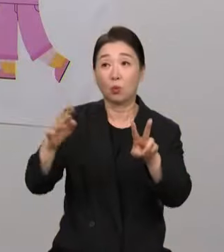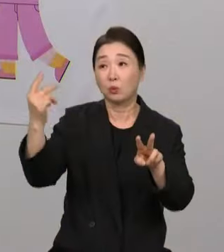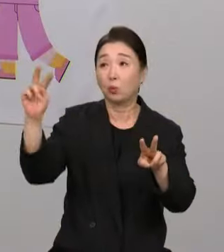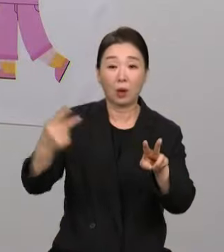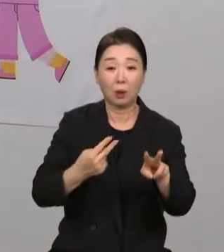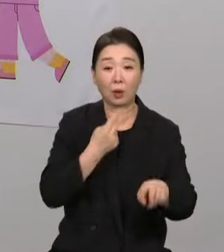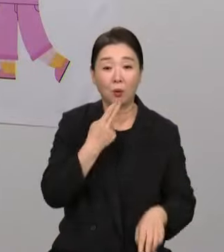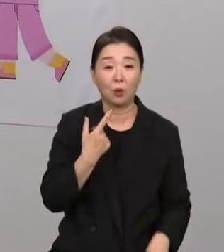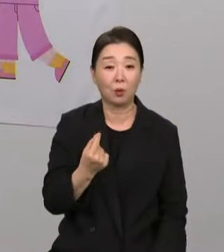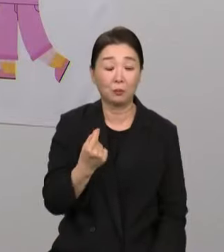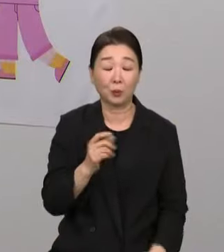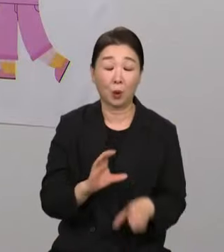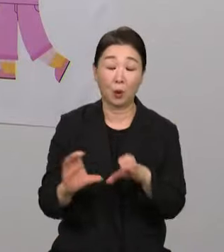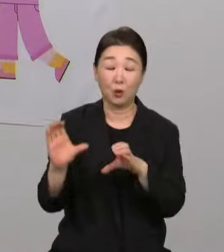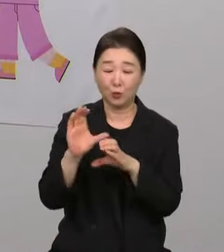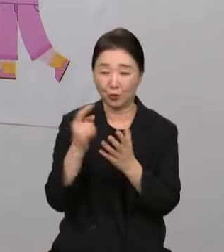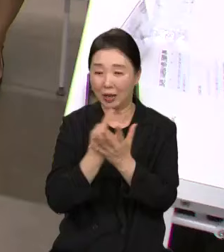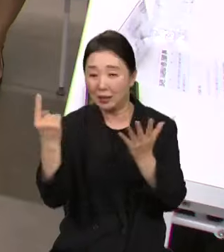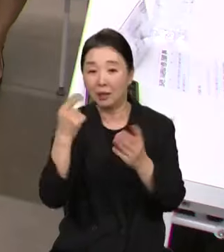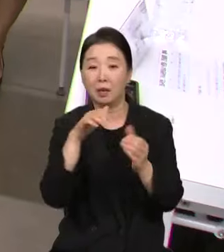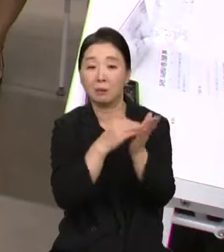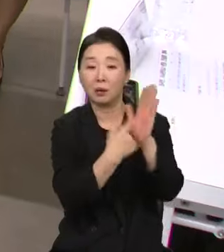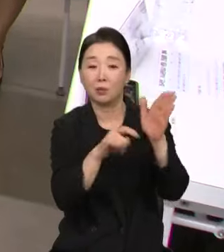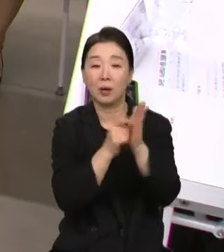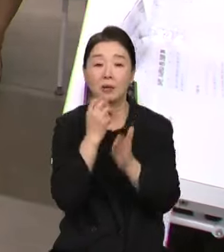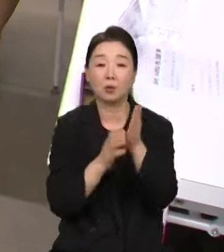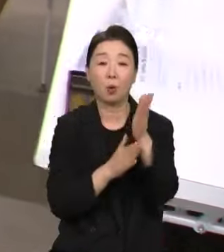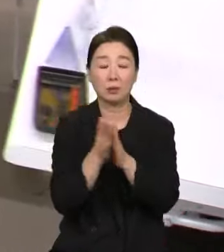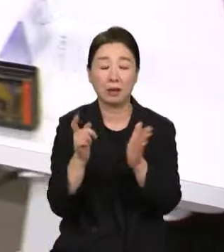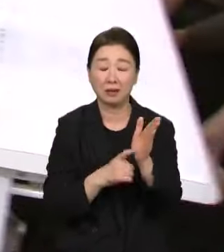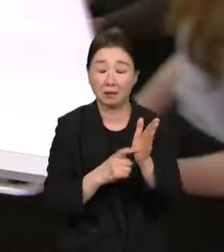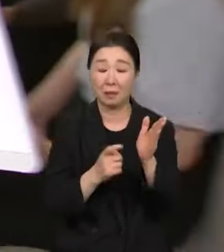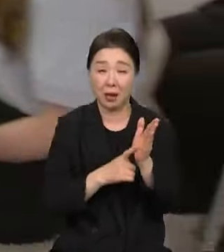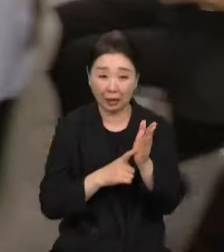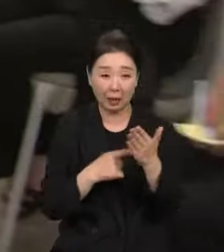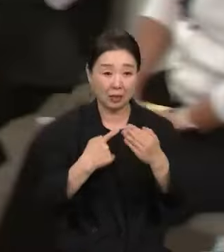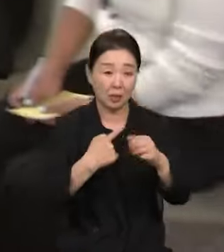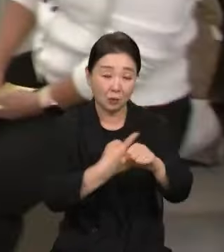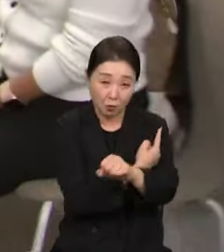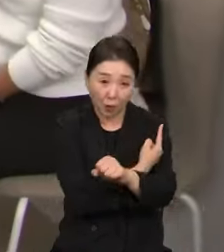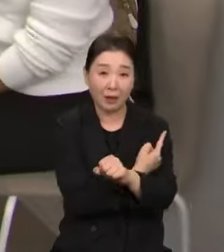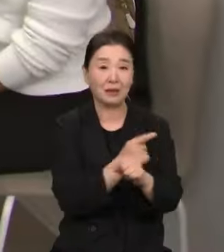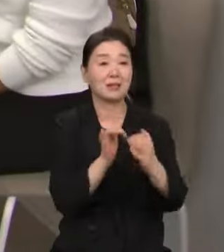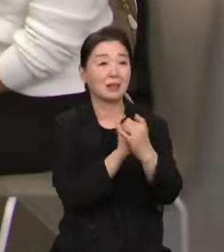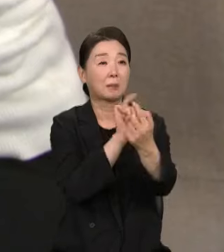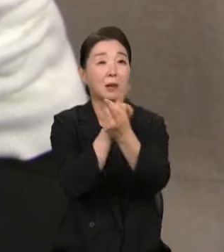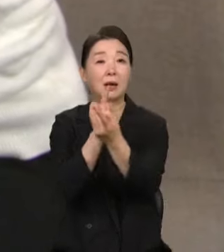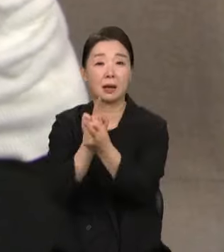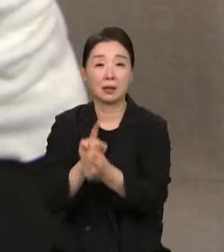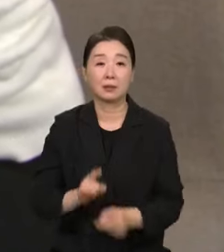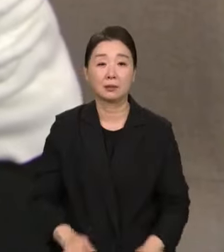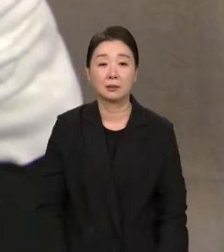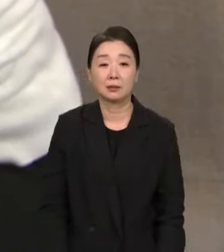않았습니다 추가 이탈을 막기 위해 서울시가 급하게 나머지 가사 관리사들을 만났습니다